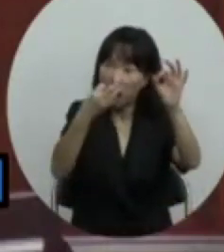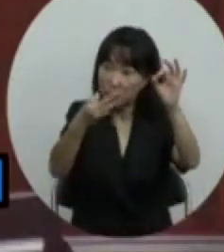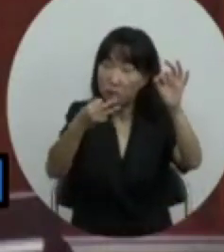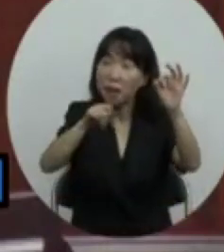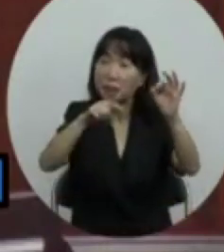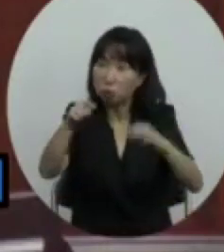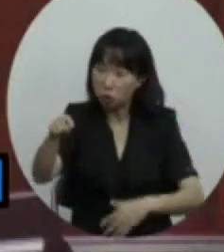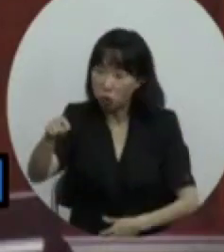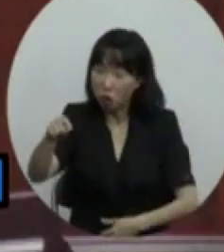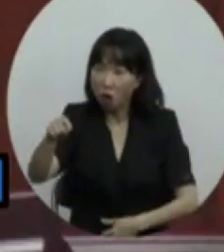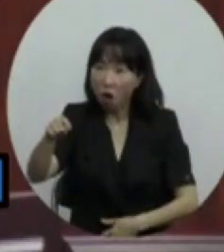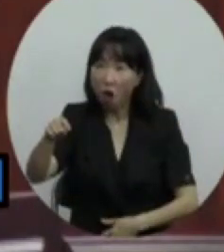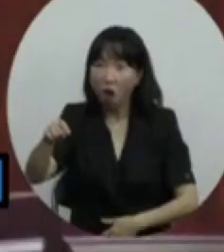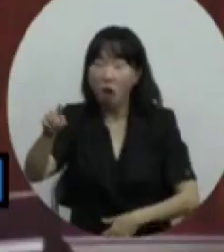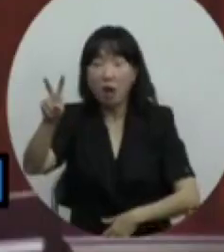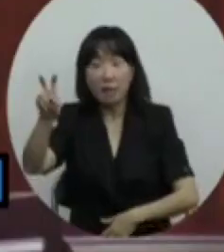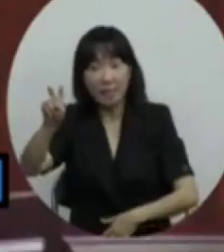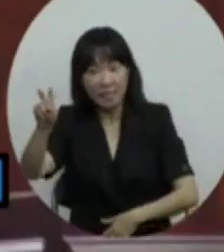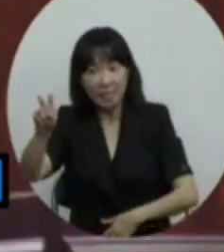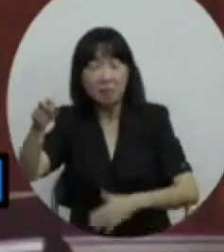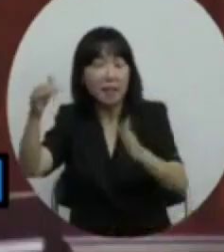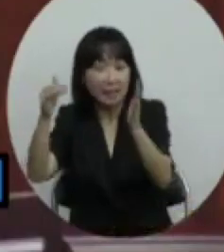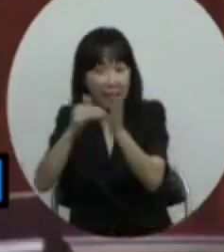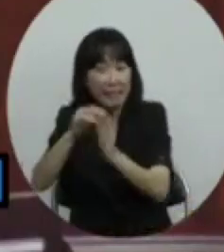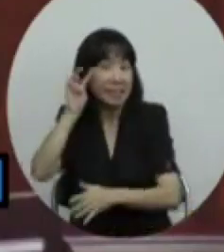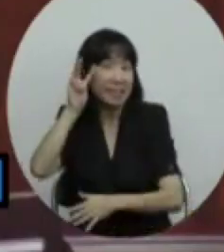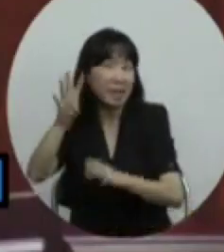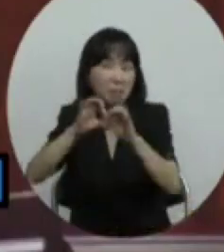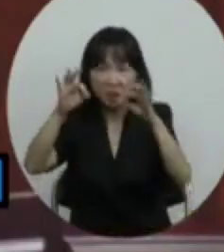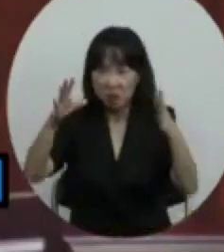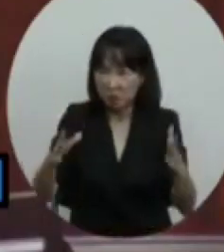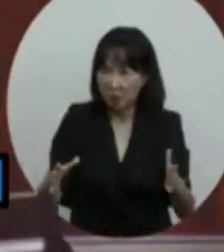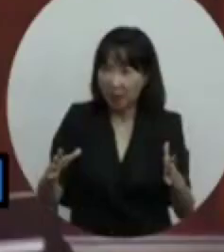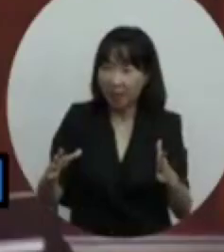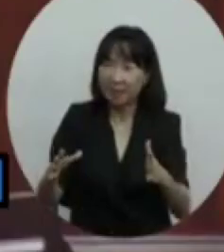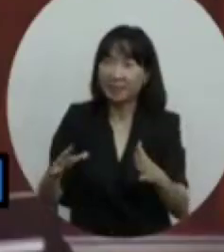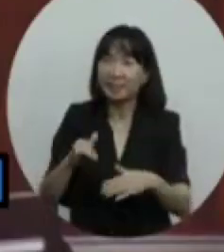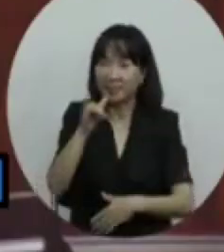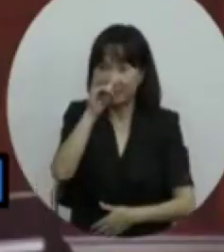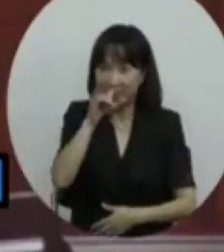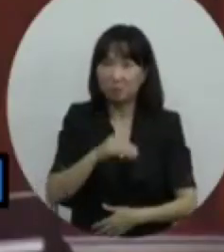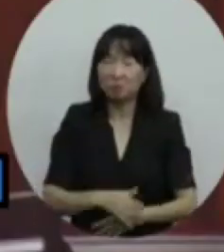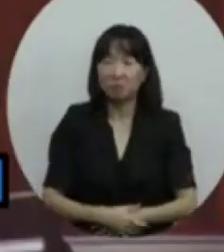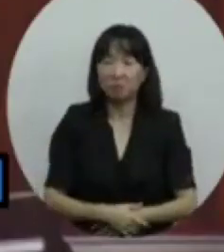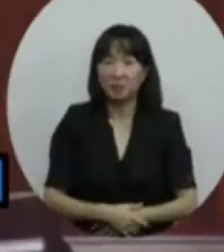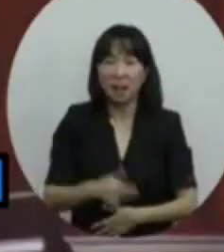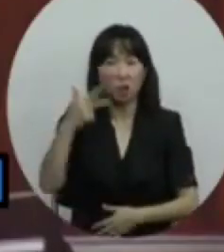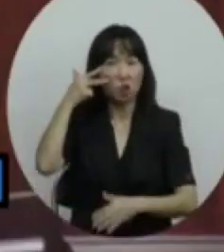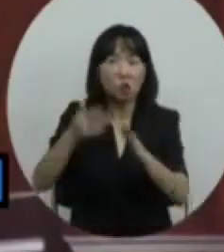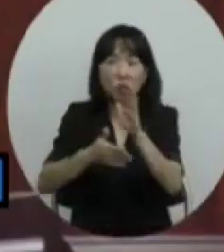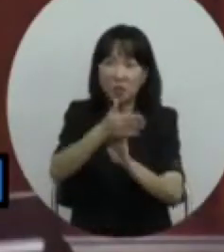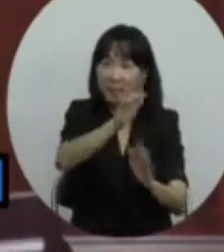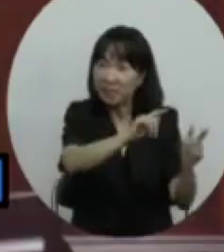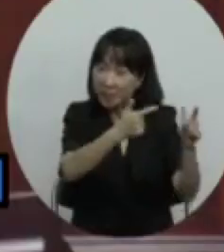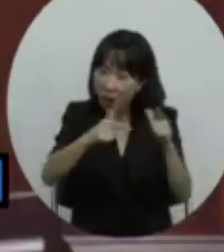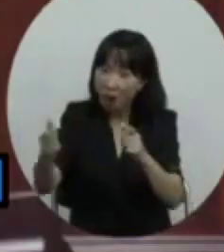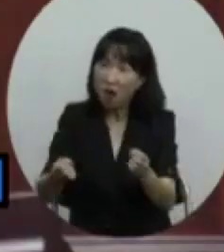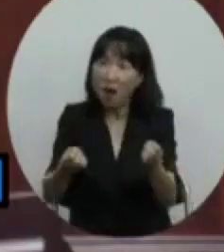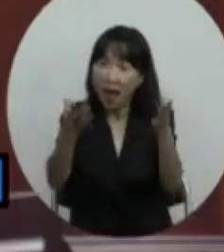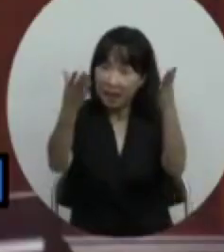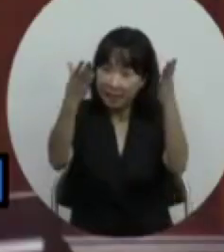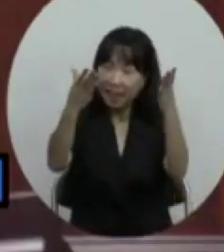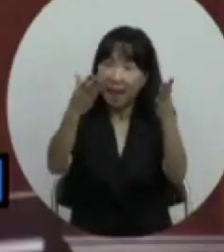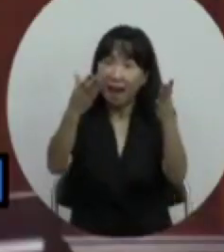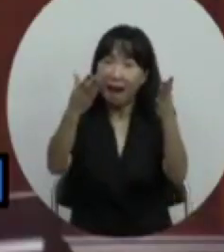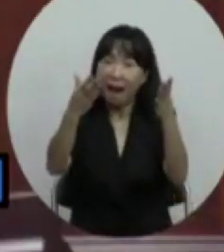18일부터 10월 20일 3일간 개최됩니다. 여주시의 다양한 행사와 축제들이 여주를